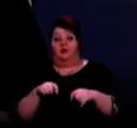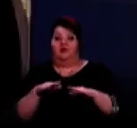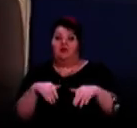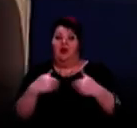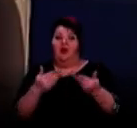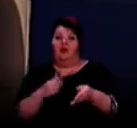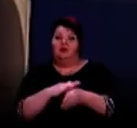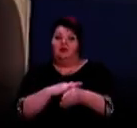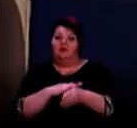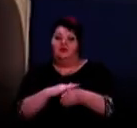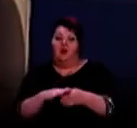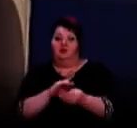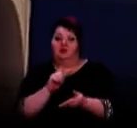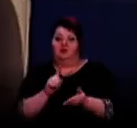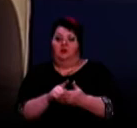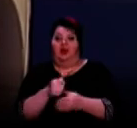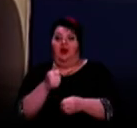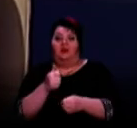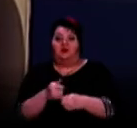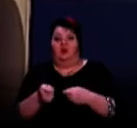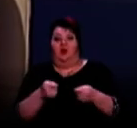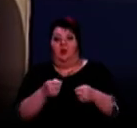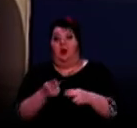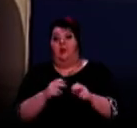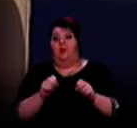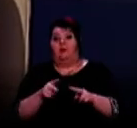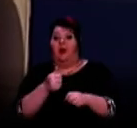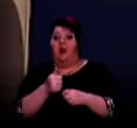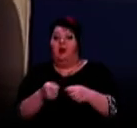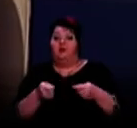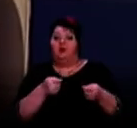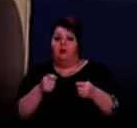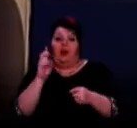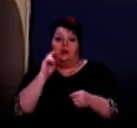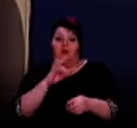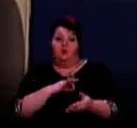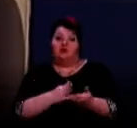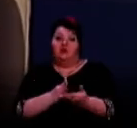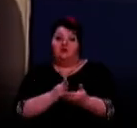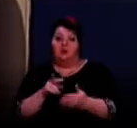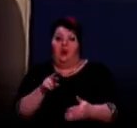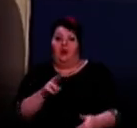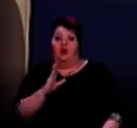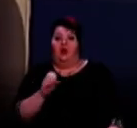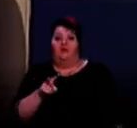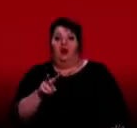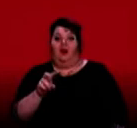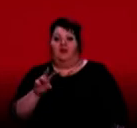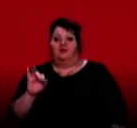обов'язки начальника управління безпечності харчових продуктів Головного управління Держпродспоживслужби Полтавської області Ярослав Валявський.